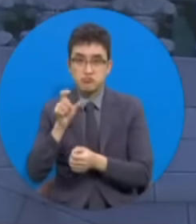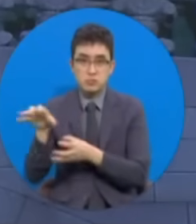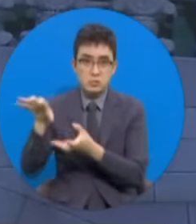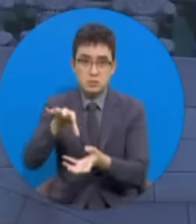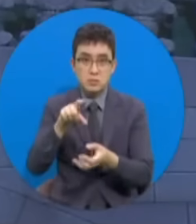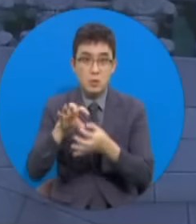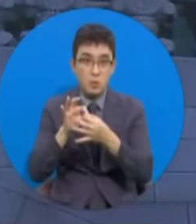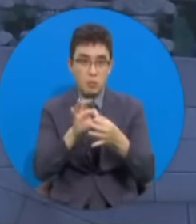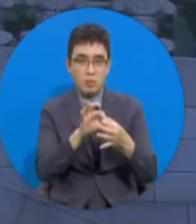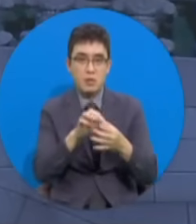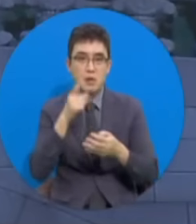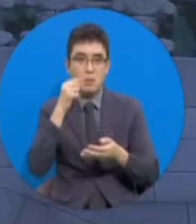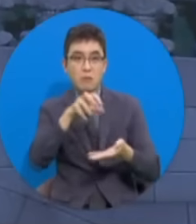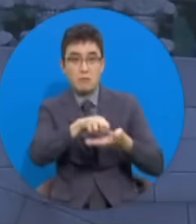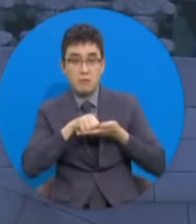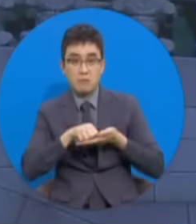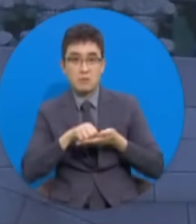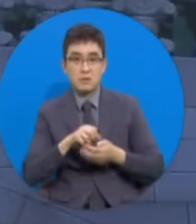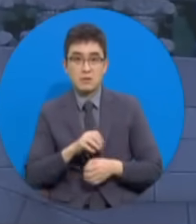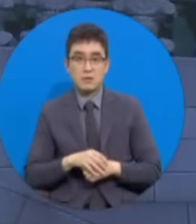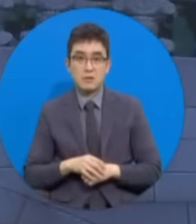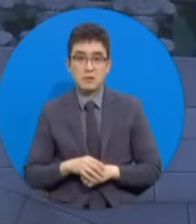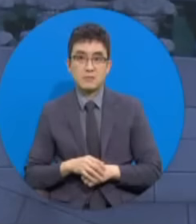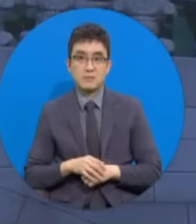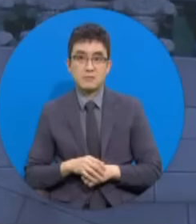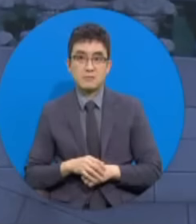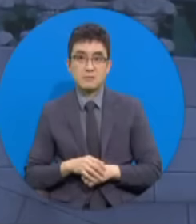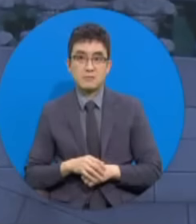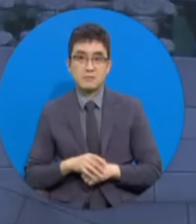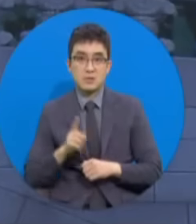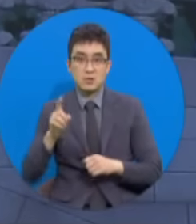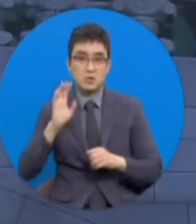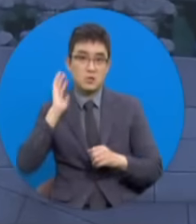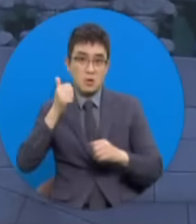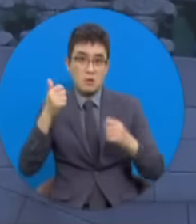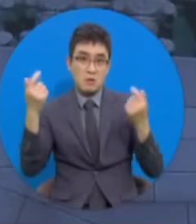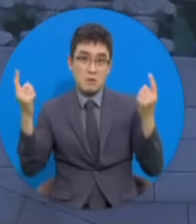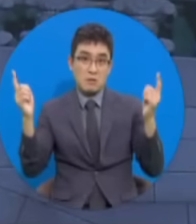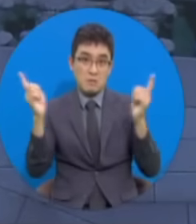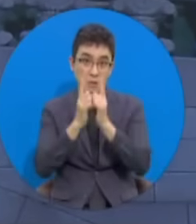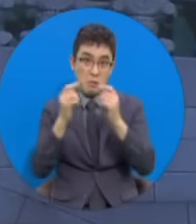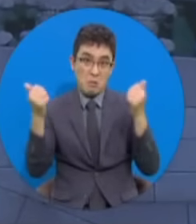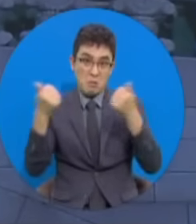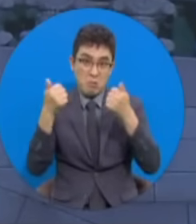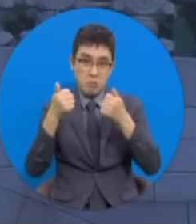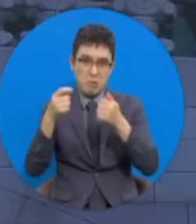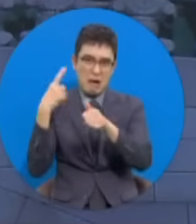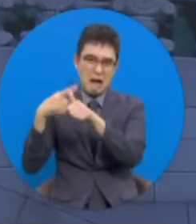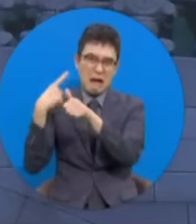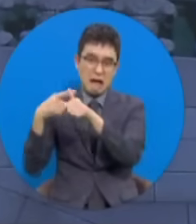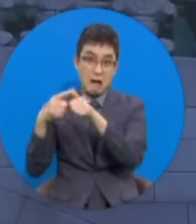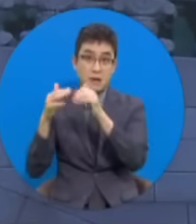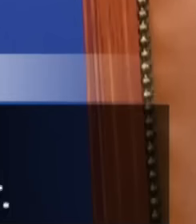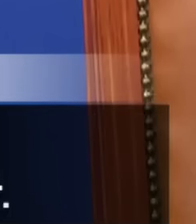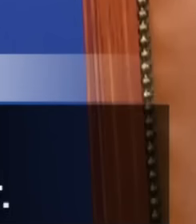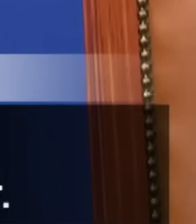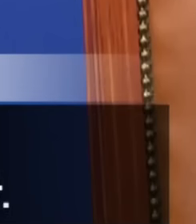모양새인데요. 야권에서는 한일 정상들끼리의 회담 내용을 강하게 비판하고 나섰습니다. 어떤 내용일지 들어보시죠.